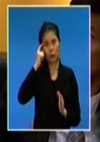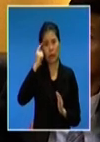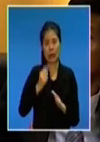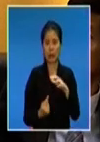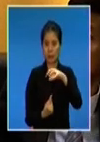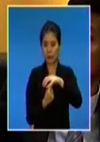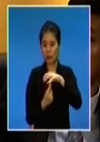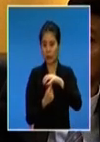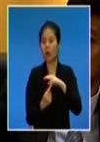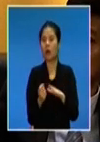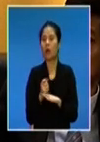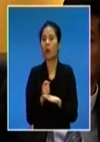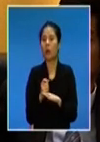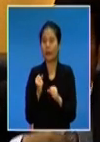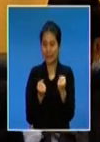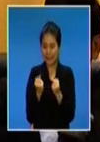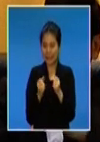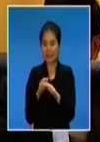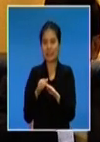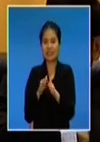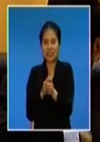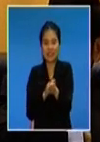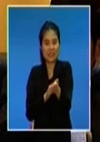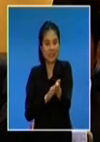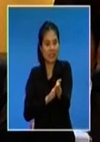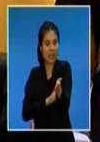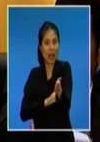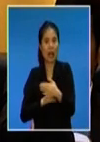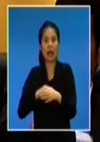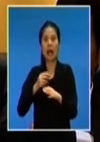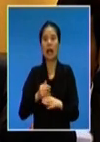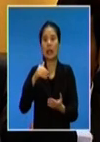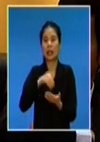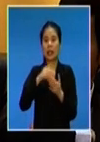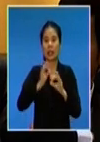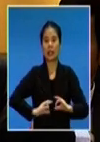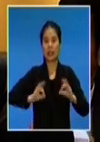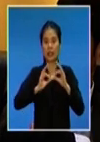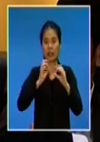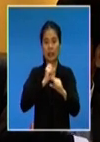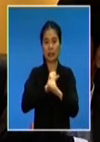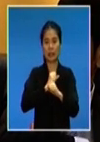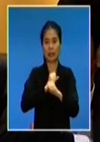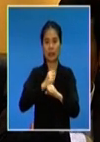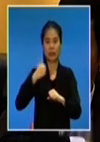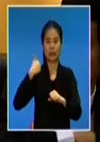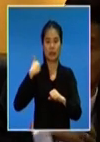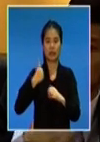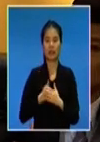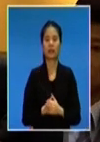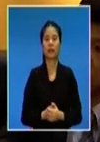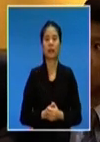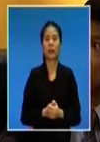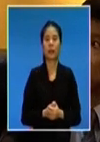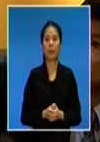แบบนี้คนจะชะลอลงทั้งนั้นแหละแต่ขอให้เขารู้ดังนั้นหลักการนี้เห็นด้วยเรื่องเซฟที่ไอตอบควบไปเลยนะครับกับท่